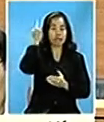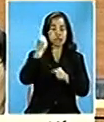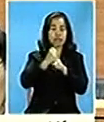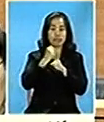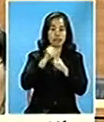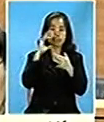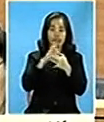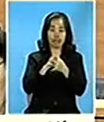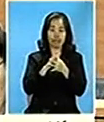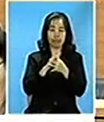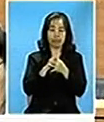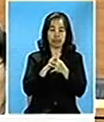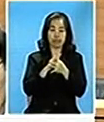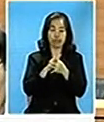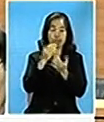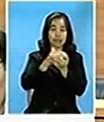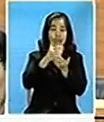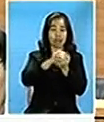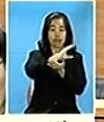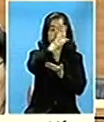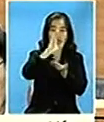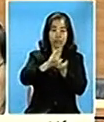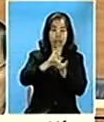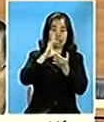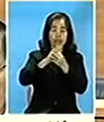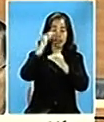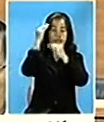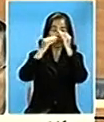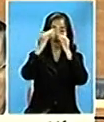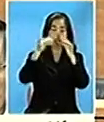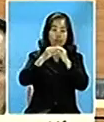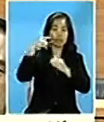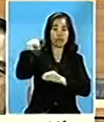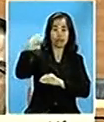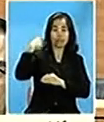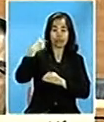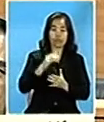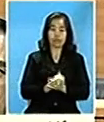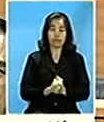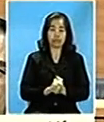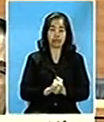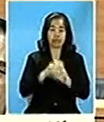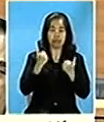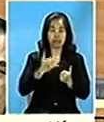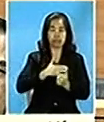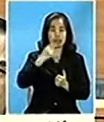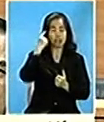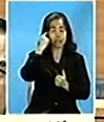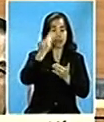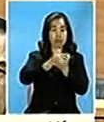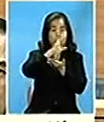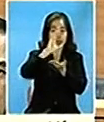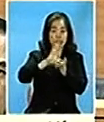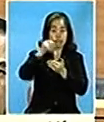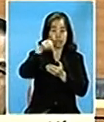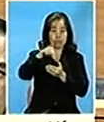างกองทุนพัฒนาบทบาทสตรีเดิมทีชื่อกองทุนพัฒนาสตรีเดนคิดว่าตัวนี้ก